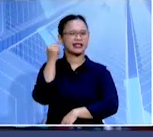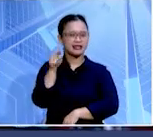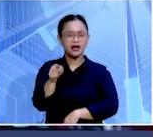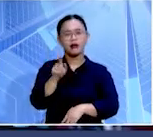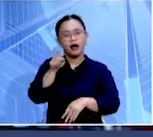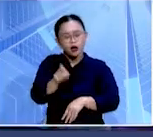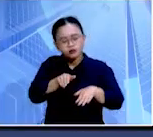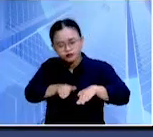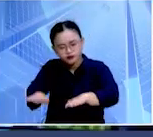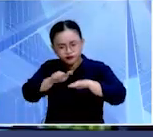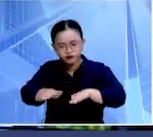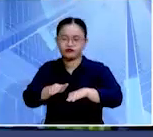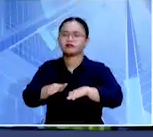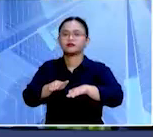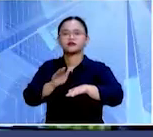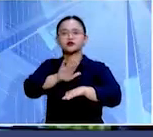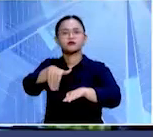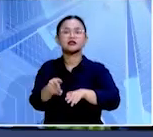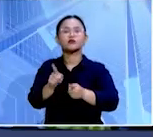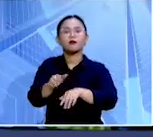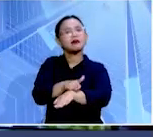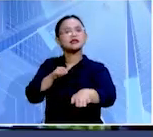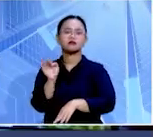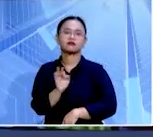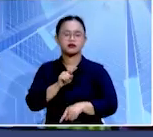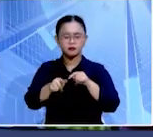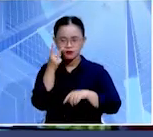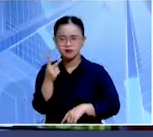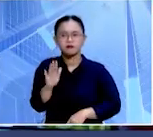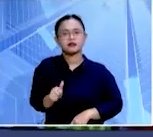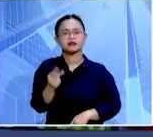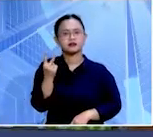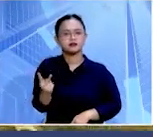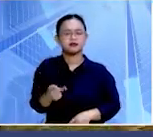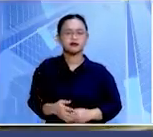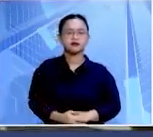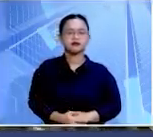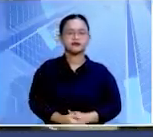satu arah menuju jalur Puncak pun diberlakukan untuk mengurai kemacetan.